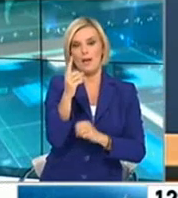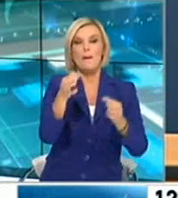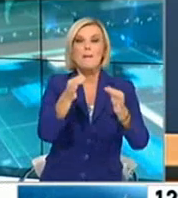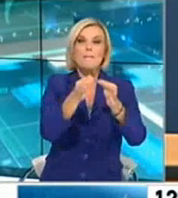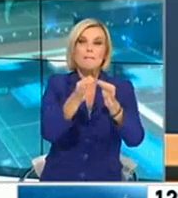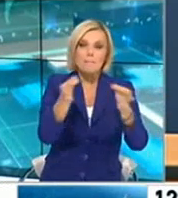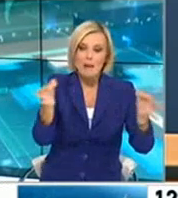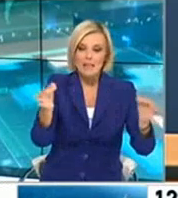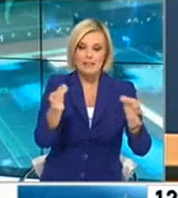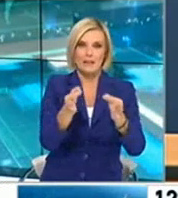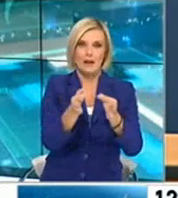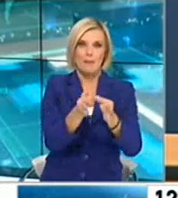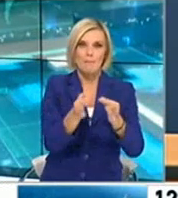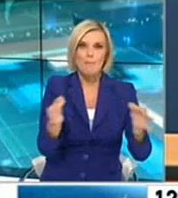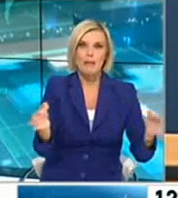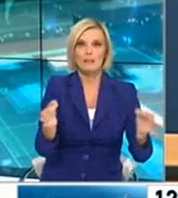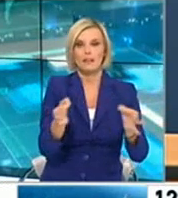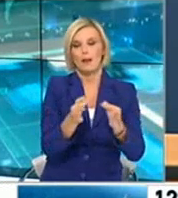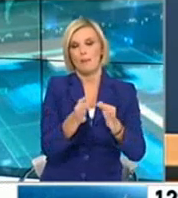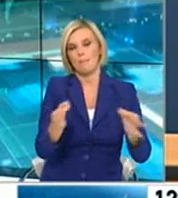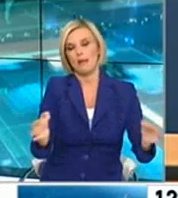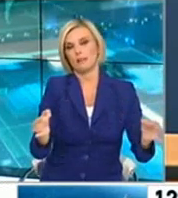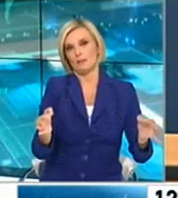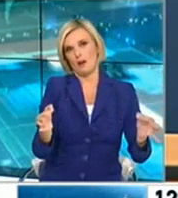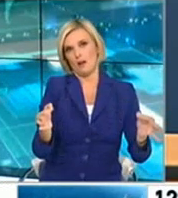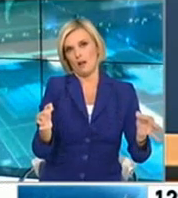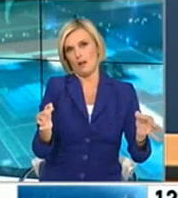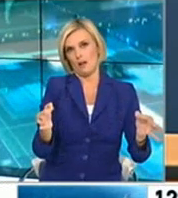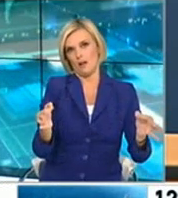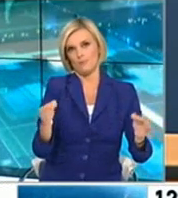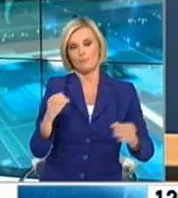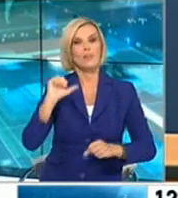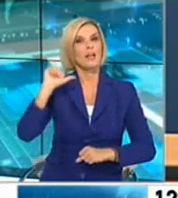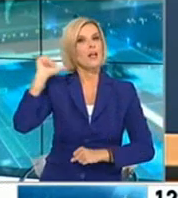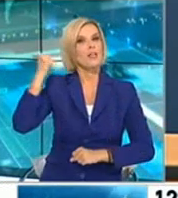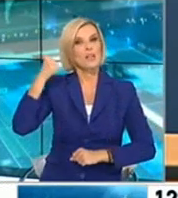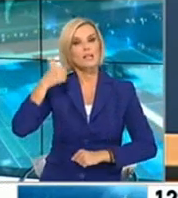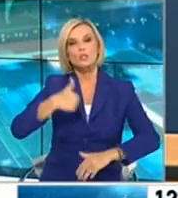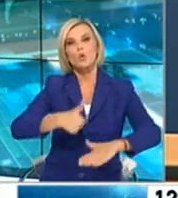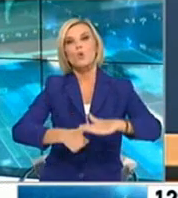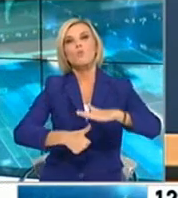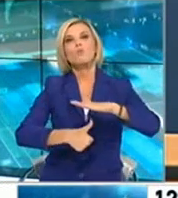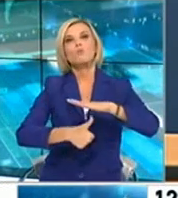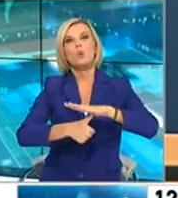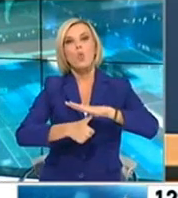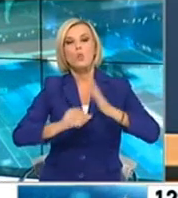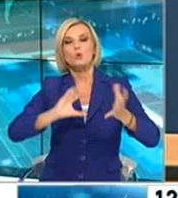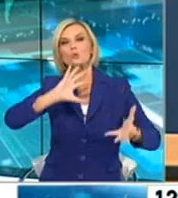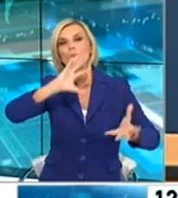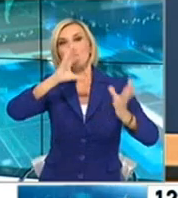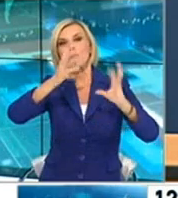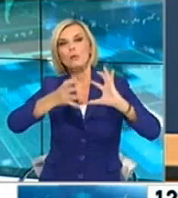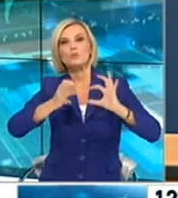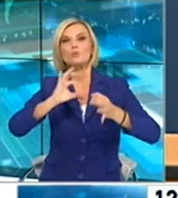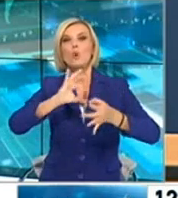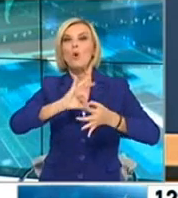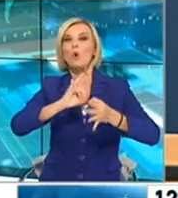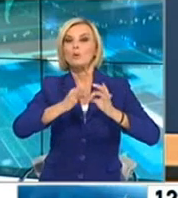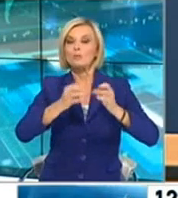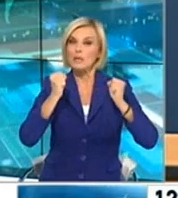Εχθές, ο Πρόεδρος και οι αξιωματούχοι του Παγκόσμιου Οργανισμού Υγείας